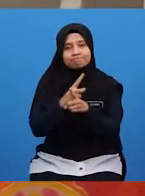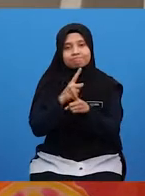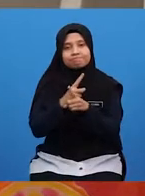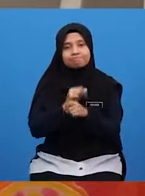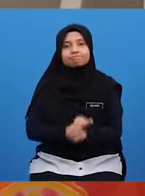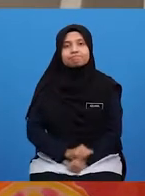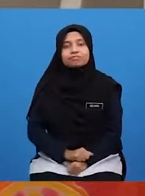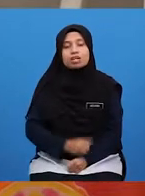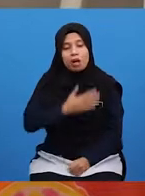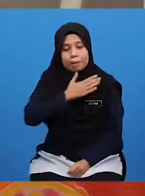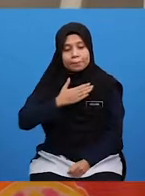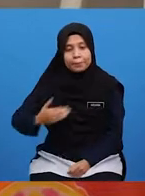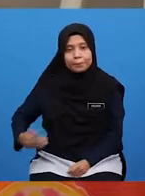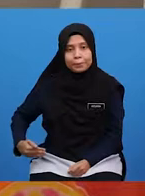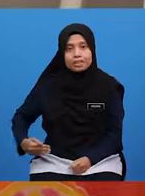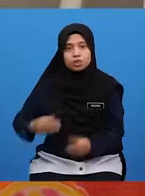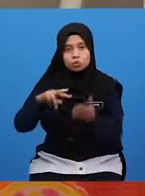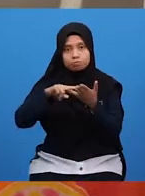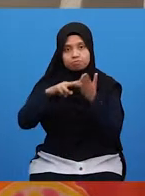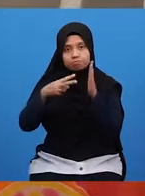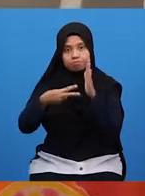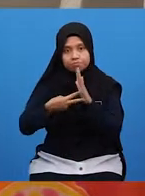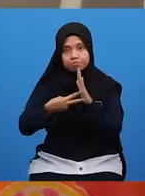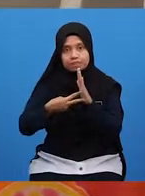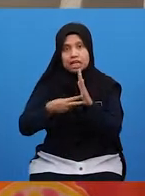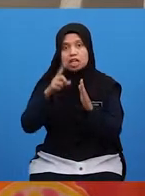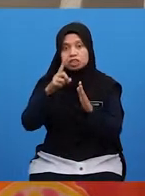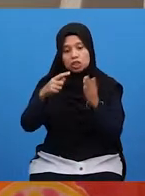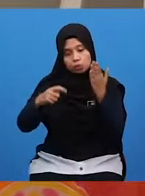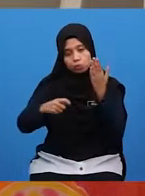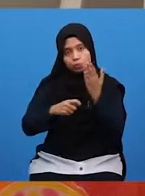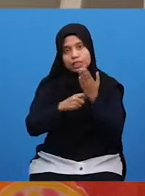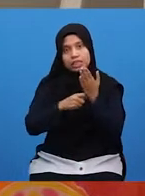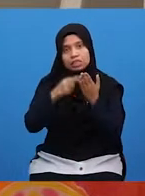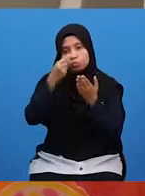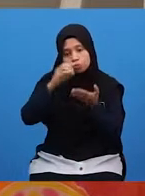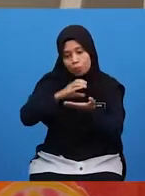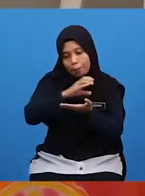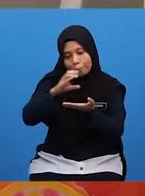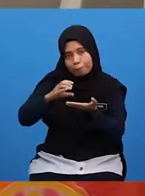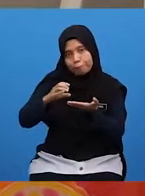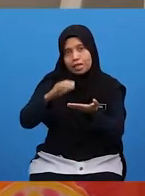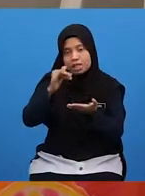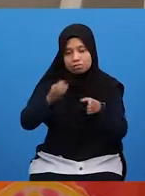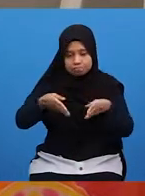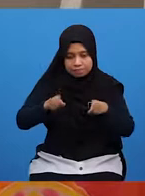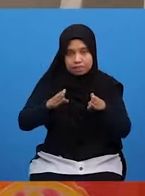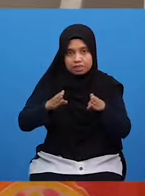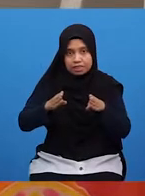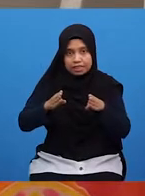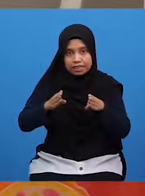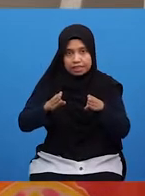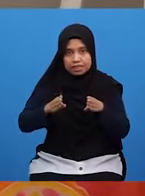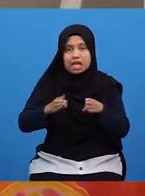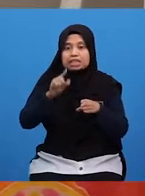Betul tu. Batik lukis teknik satu lapis merupakan satu teknik mencanting batik yang dijalankan